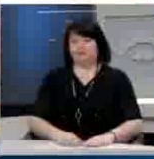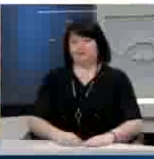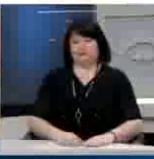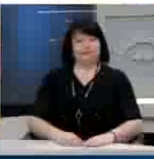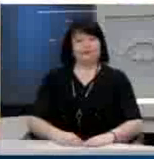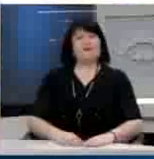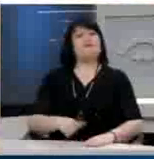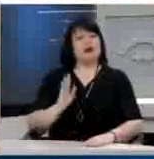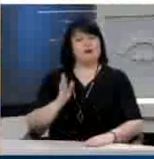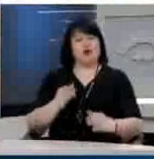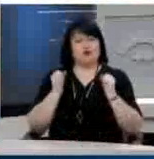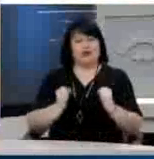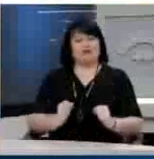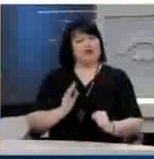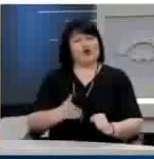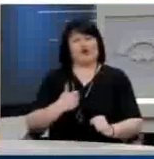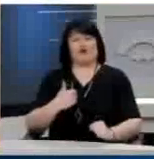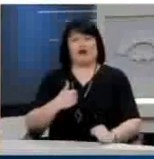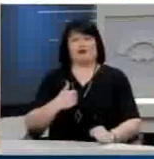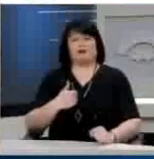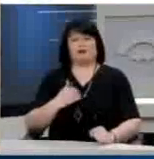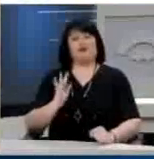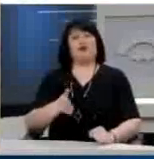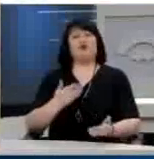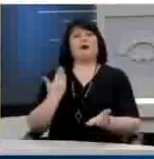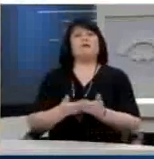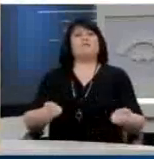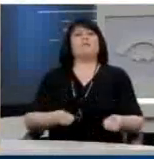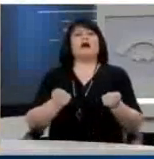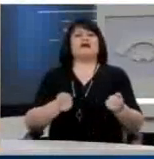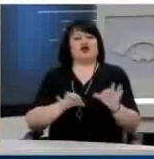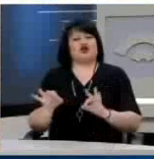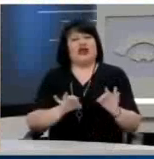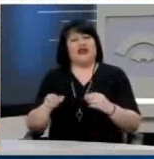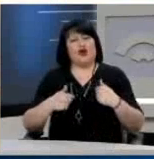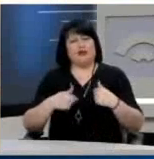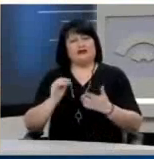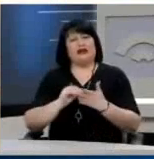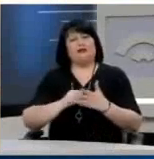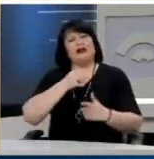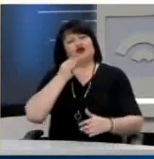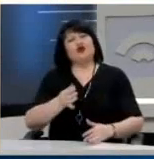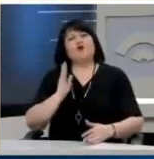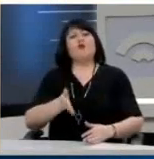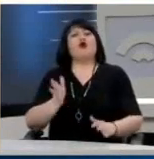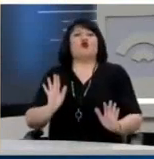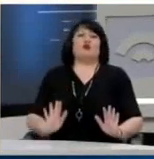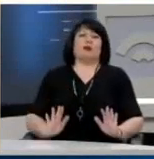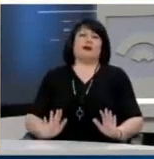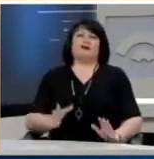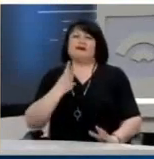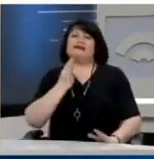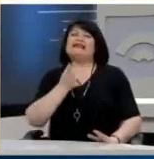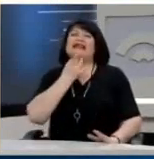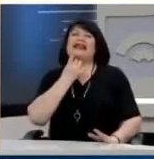Και είμαστε σε θέση να κάνουμε πράξη αυτό το σχέδιο. Επαναλαμβάνω. Γιατί